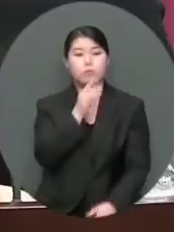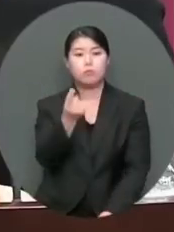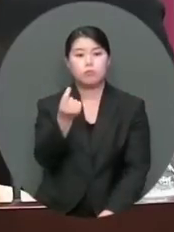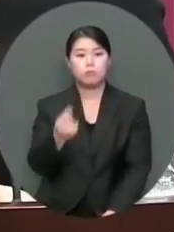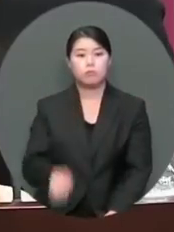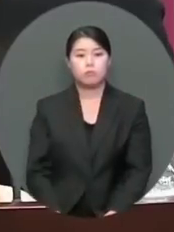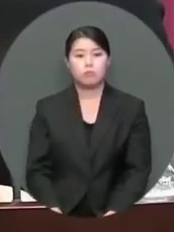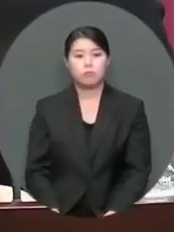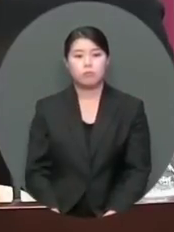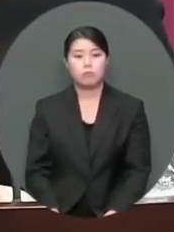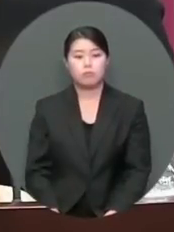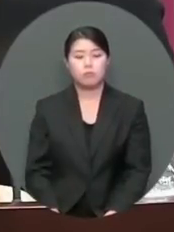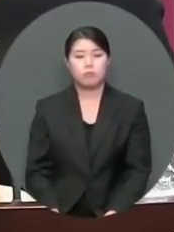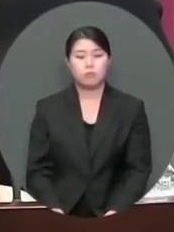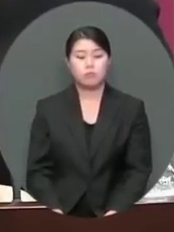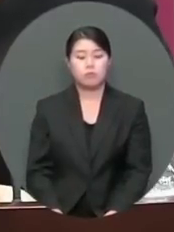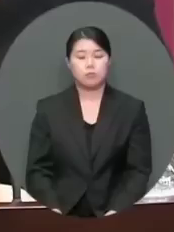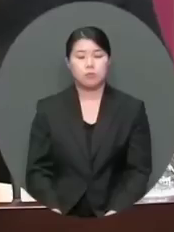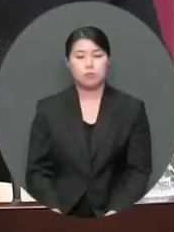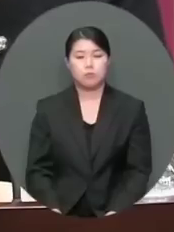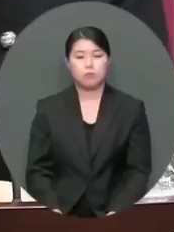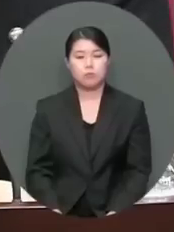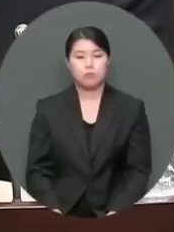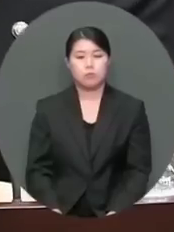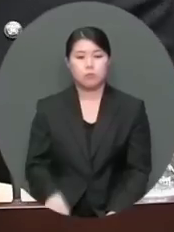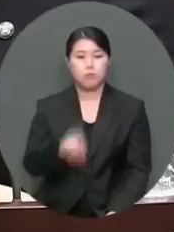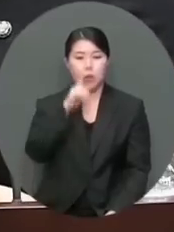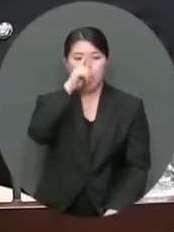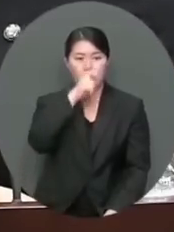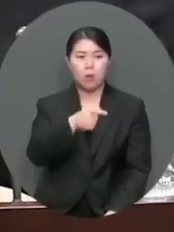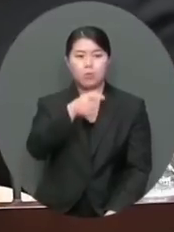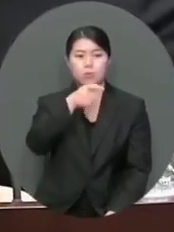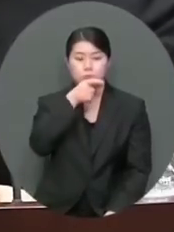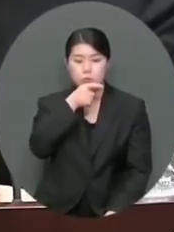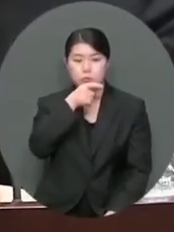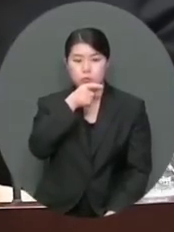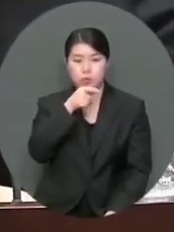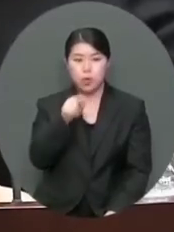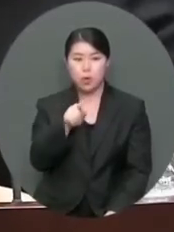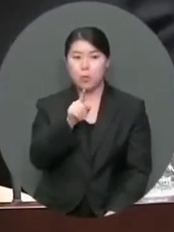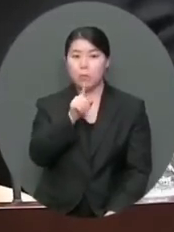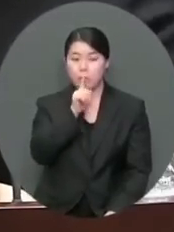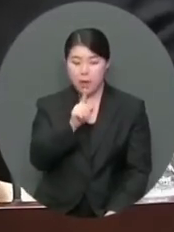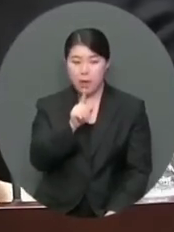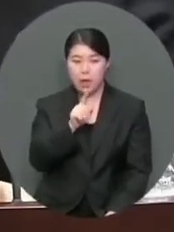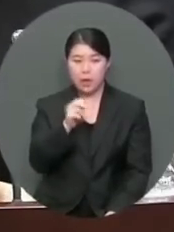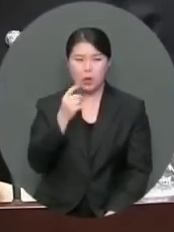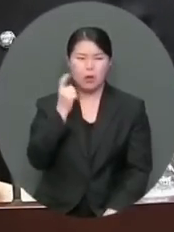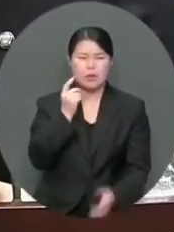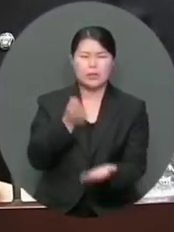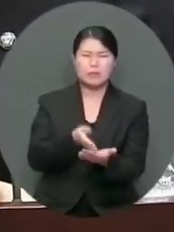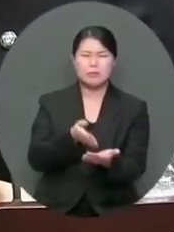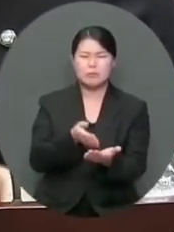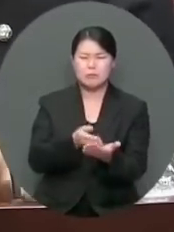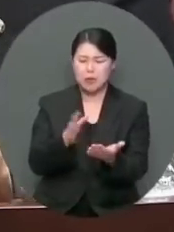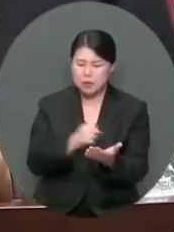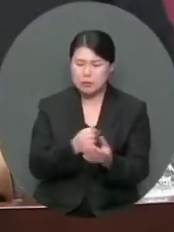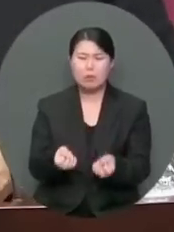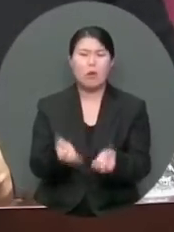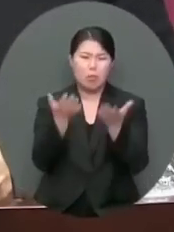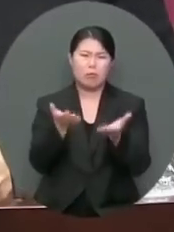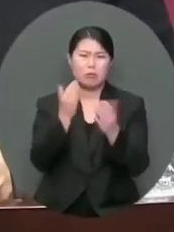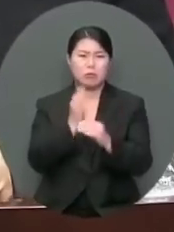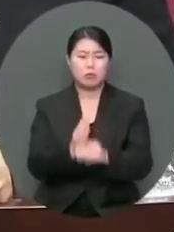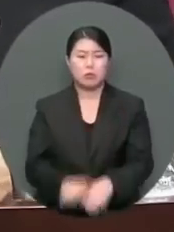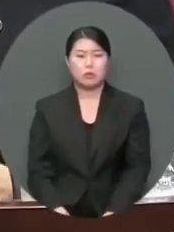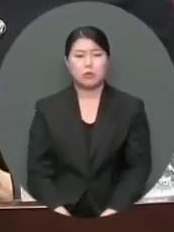겁니다. 의원님께서 오염수라고 얘기를 하는 또 가짜뉴스와 선동을 하고 계시는 겁니다.